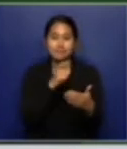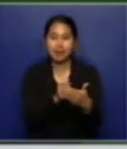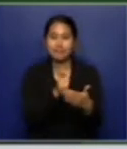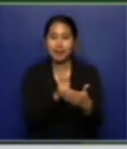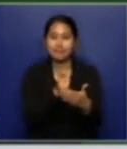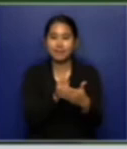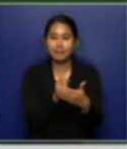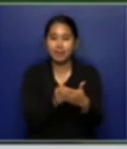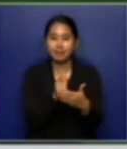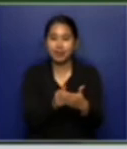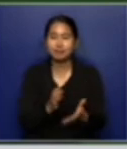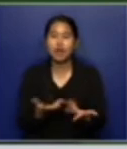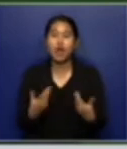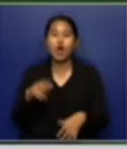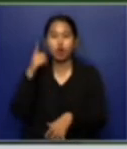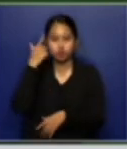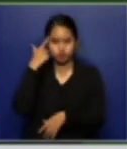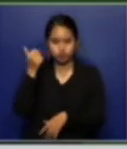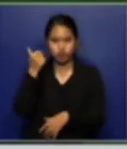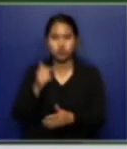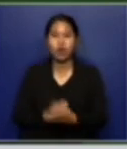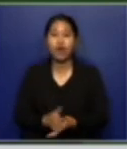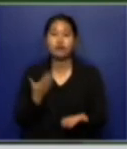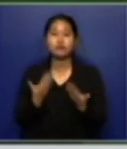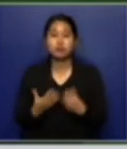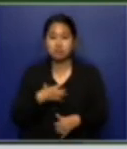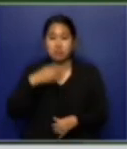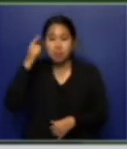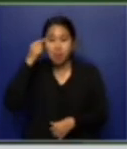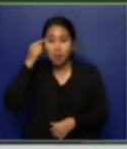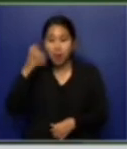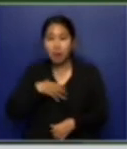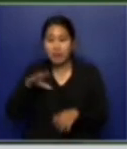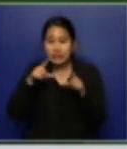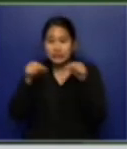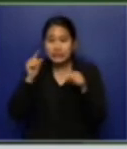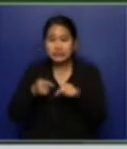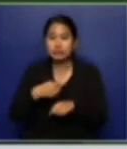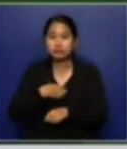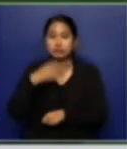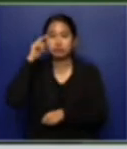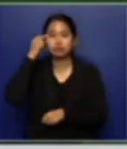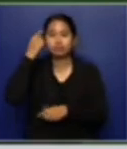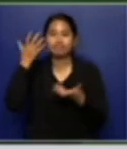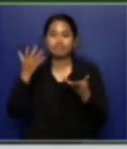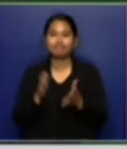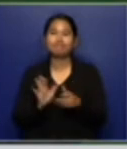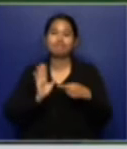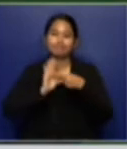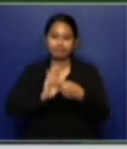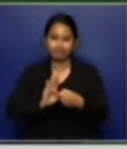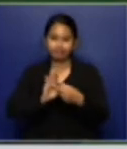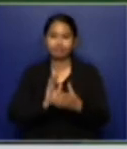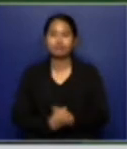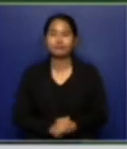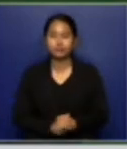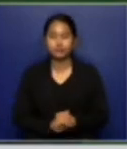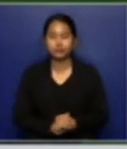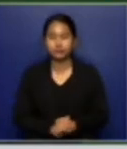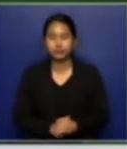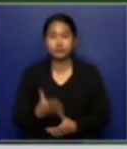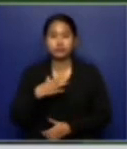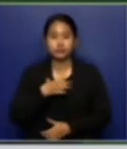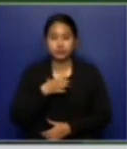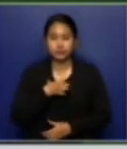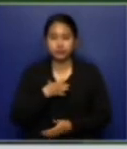สินค้าเขาทำเราก็จะรู้แล้วหรือว่าท่านไม่อยากจะรู้ข้อเท็จจริงค่ะนี่คือตัวอย่างนะคะสิ่งที่ดิฉันอย